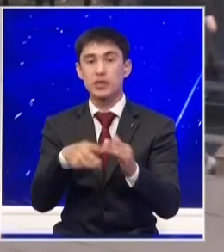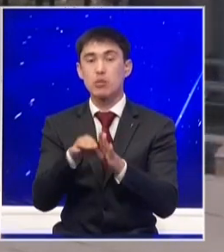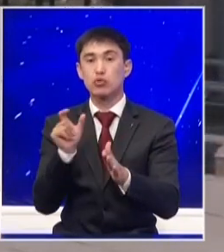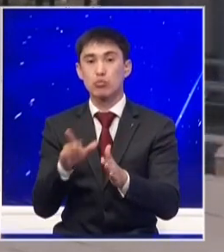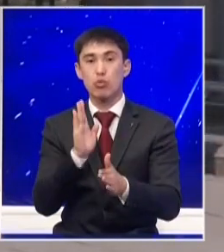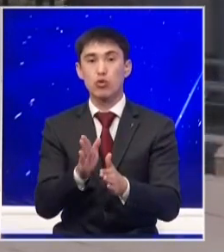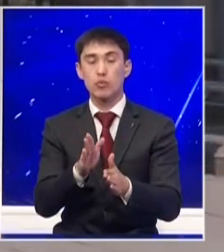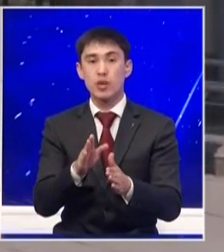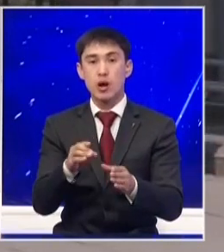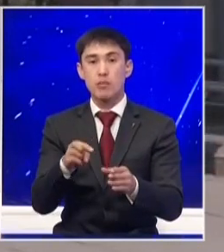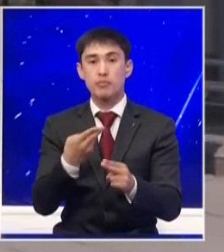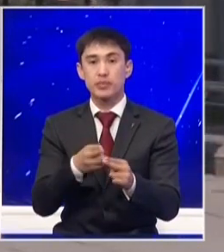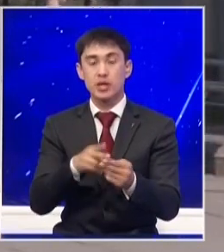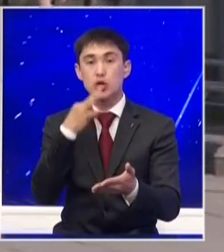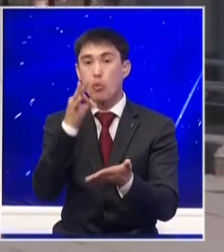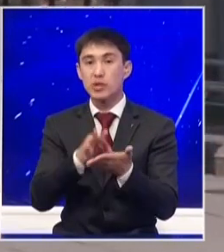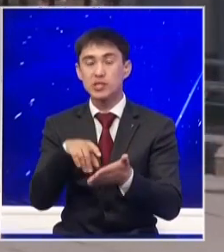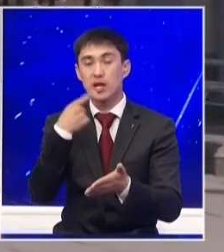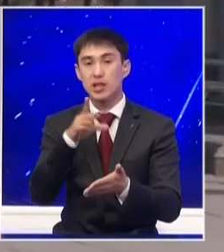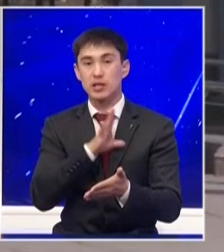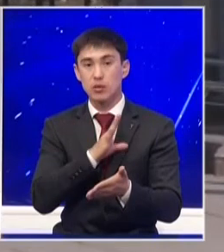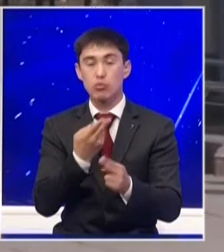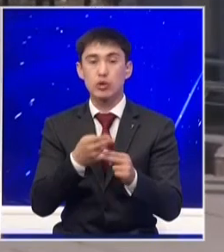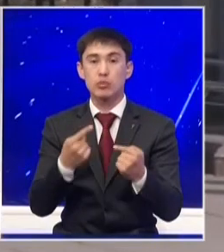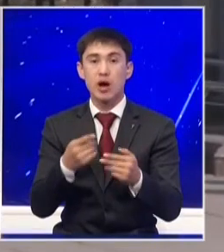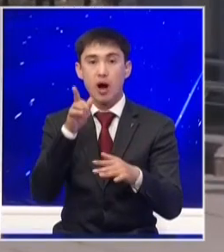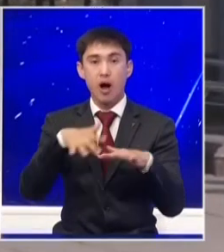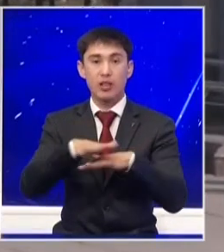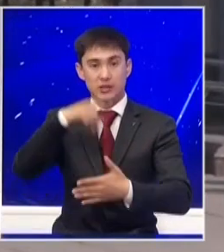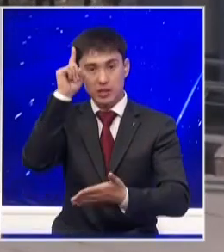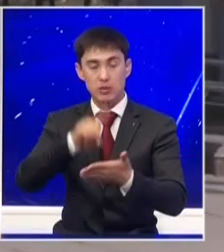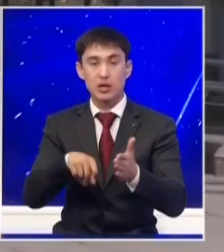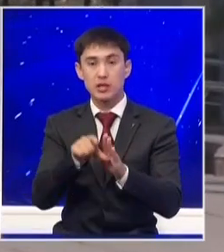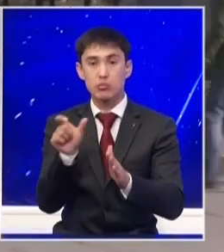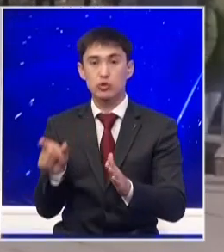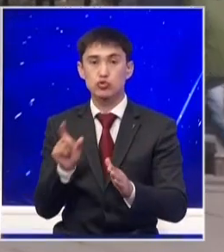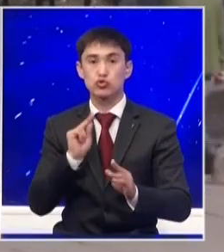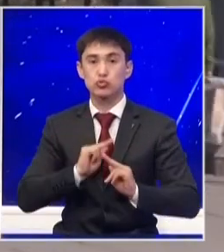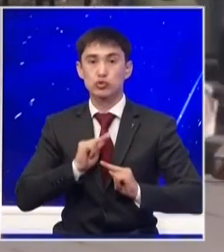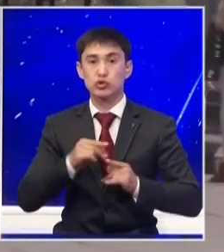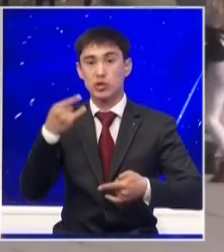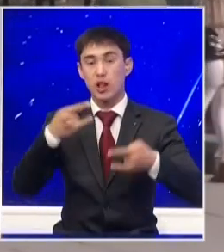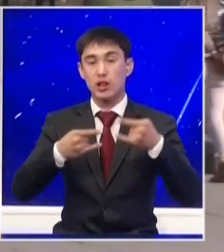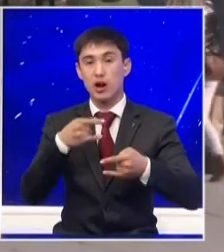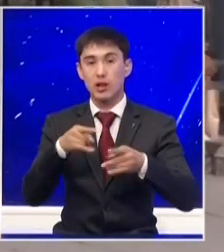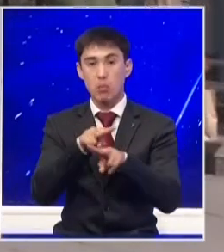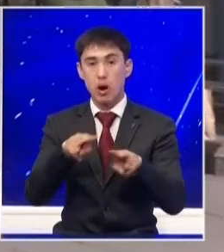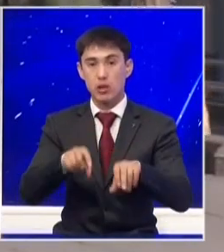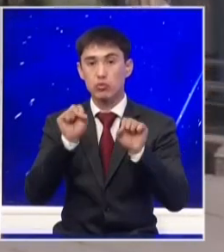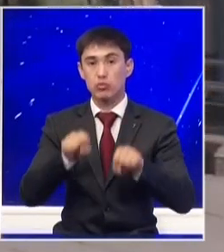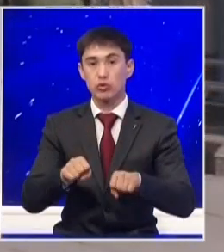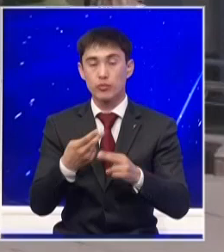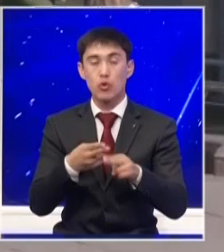болу мансап емес, жауапкершілік екенін ескертті. Бұдан бұлай халық сенім артқан депутатының жұмысын теледидар арқылы бақылап